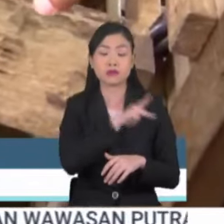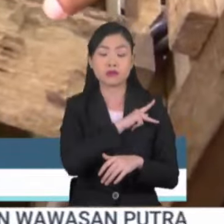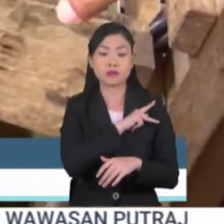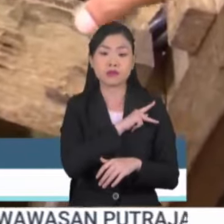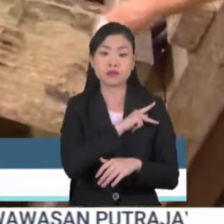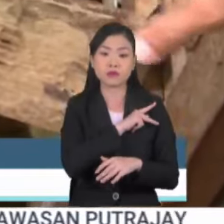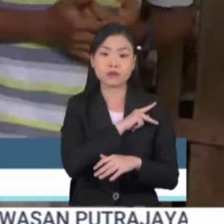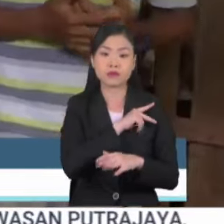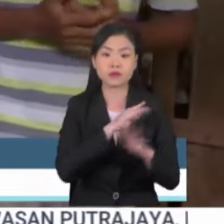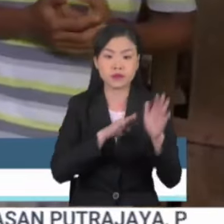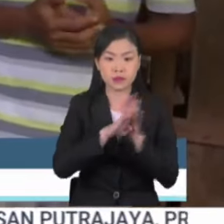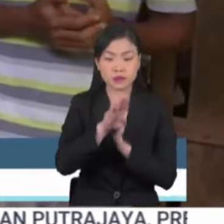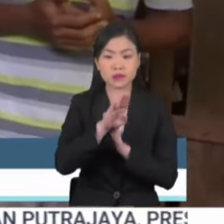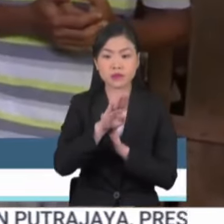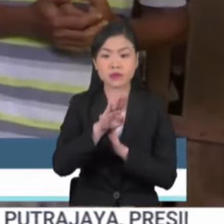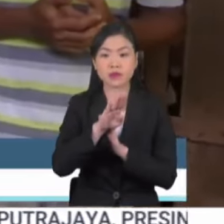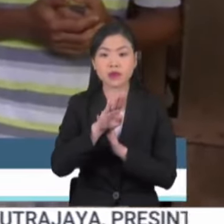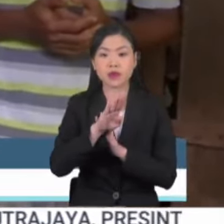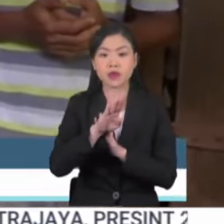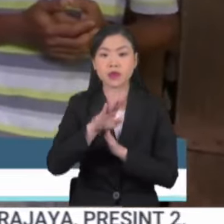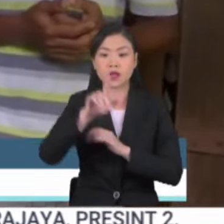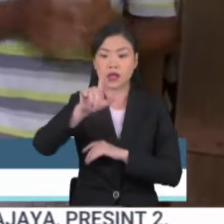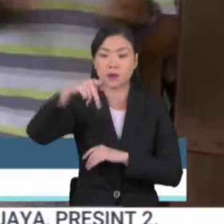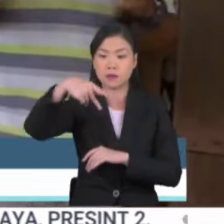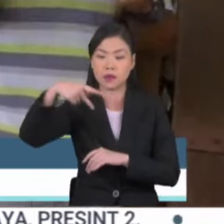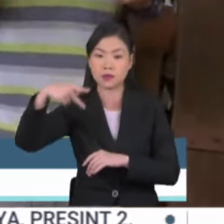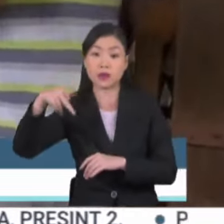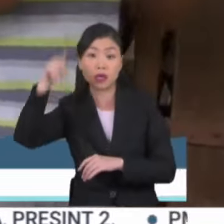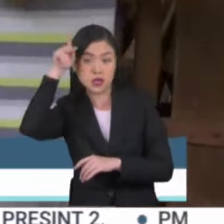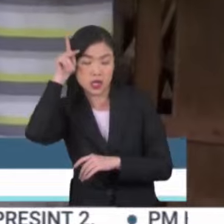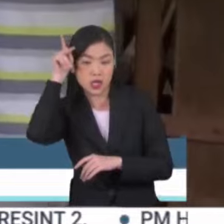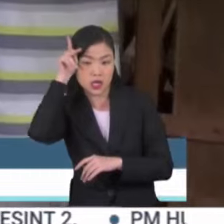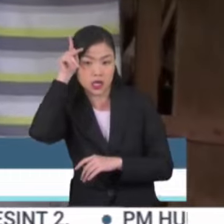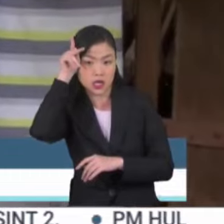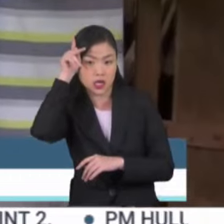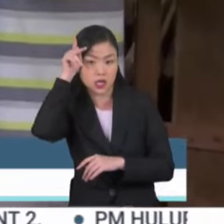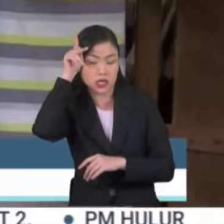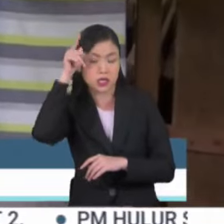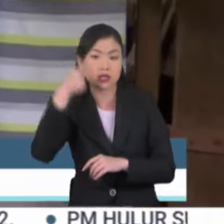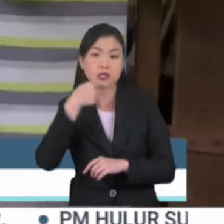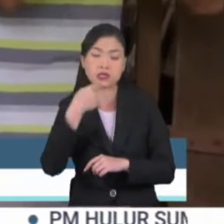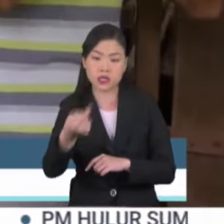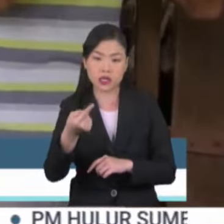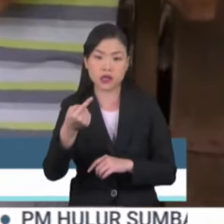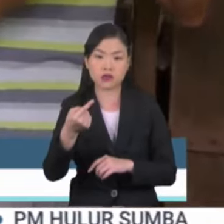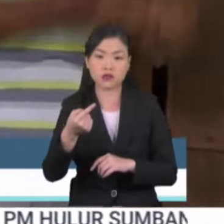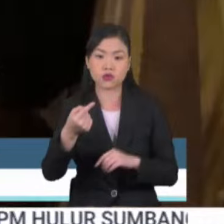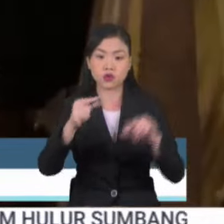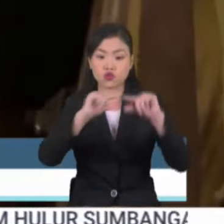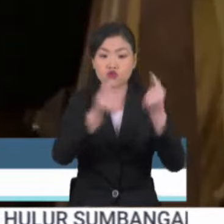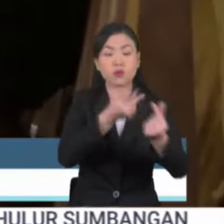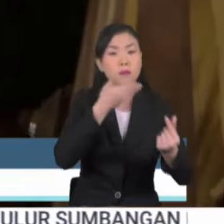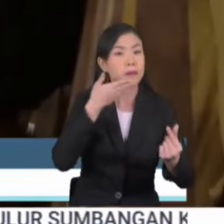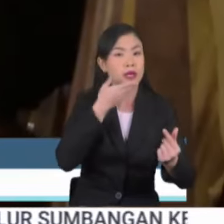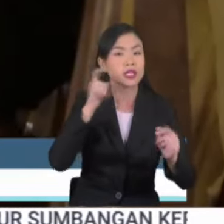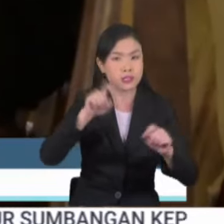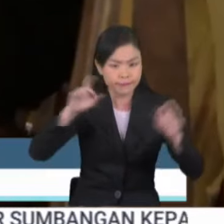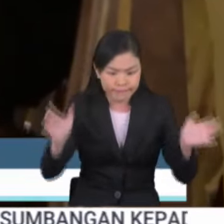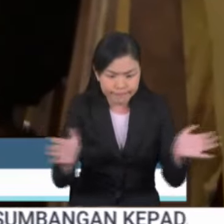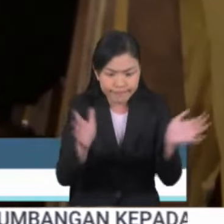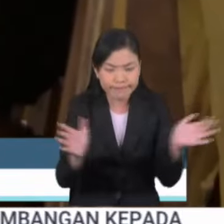dan Pembiayaan Lembaga Pertubuhan Peladang LPP Kelantan Suraidi Ramli berkata, golongan belia perlu diberi